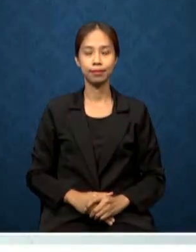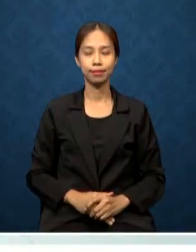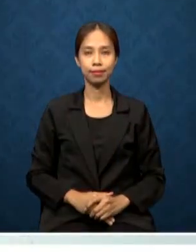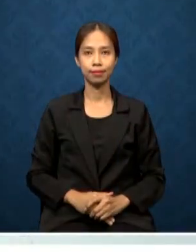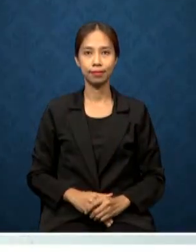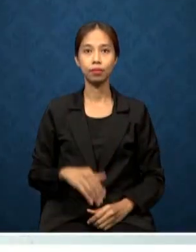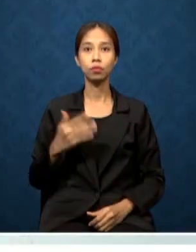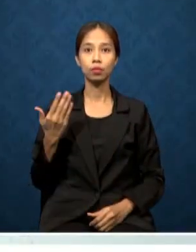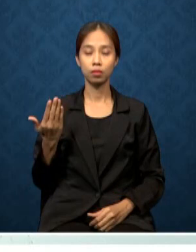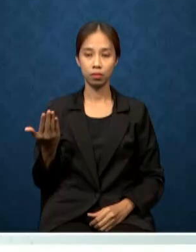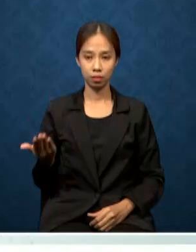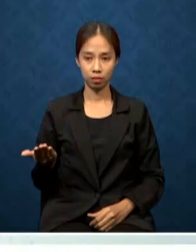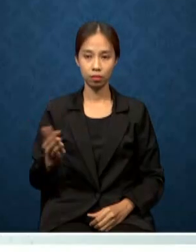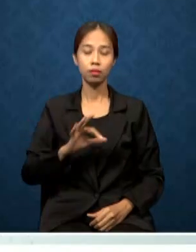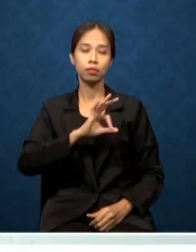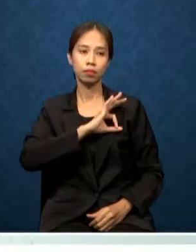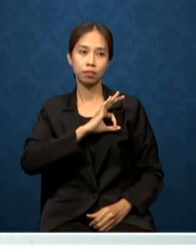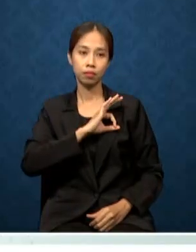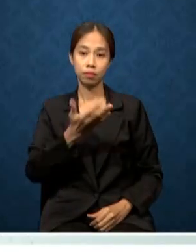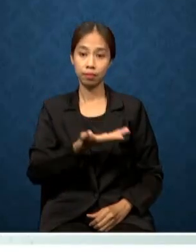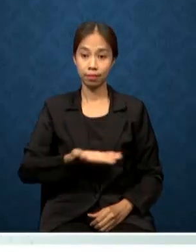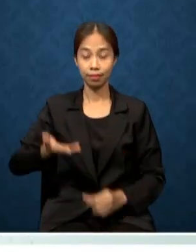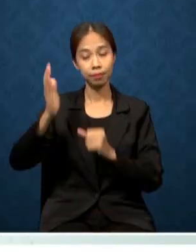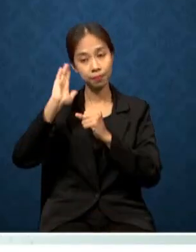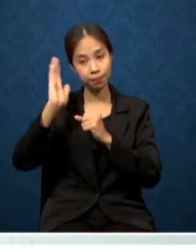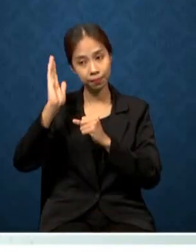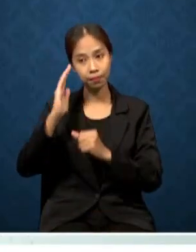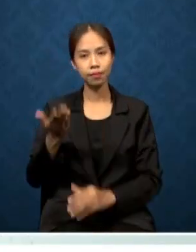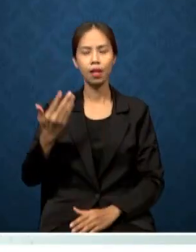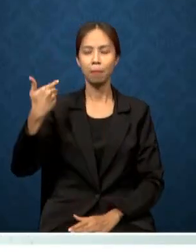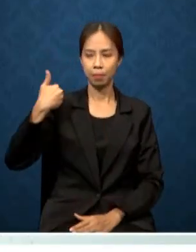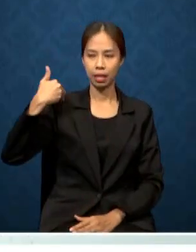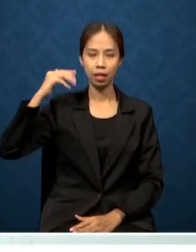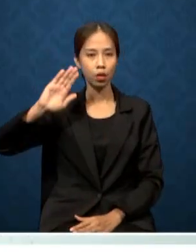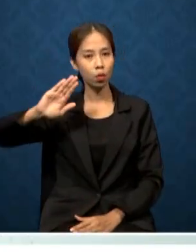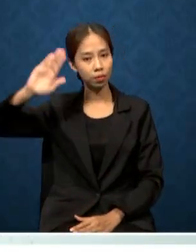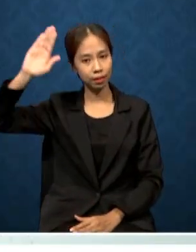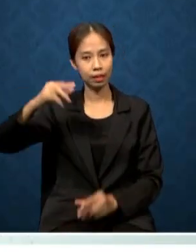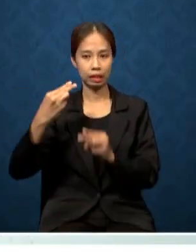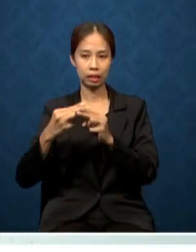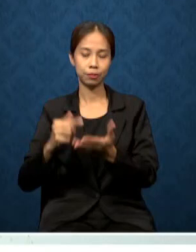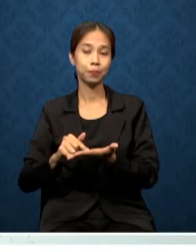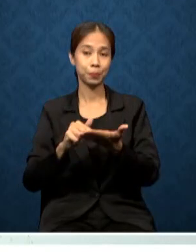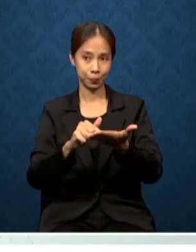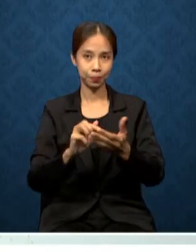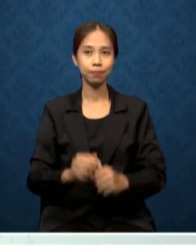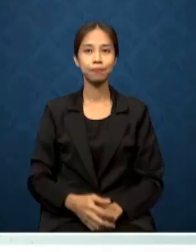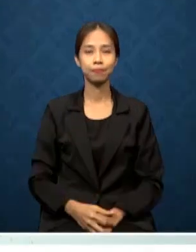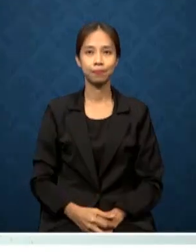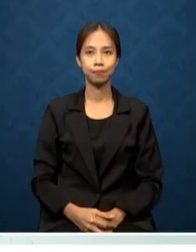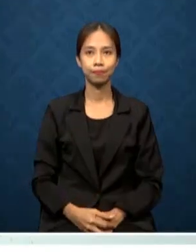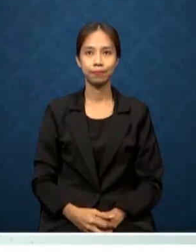ลำดับต่อไปเชิญสมาชิกที่ประสงค์จะอธิบายนะครับได้ยกมือแสดงตนเพื่อเข้าชื่ออภิปรายครับ